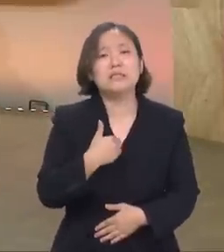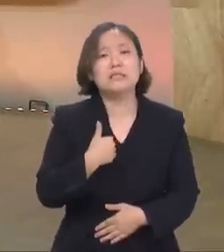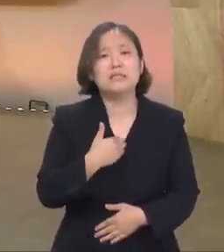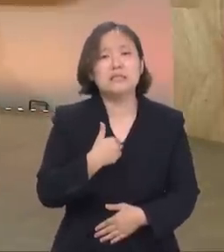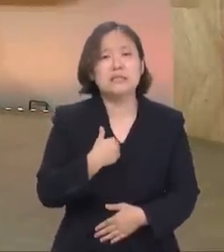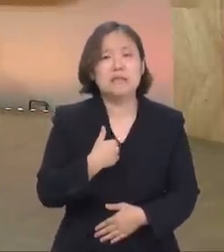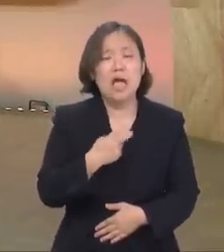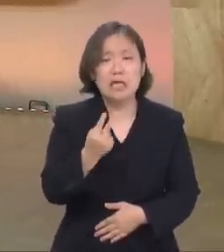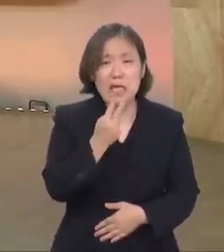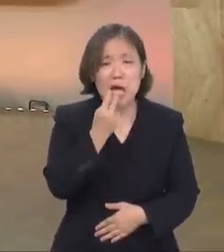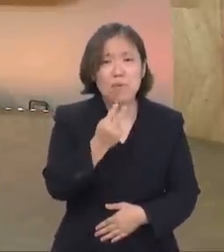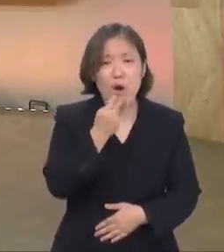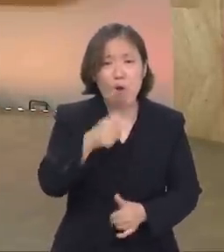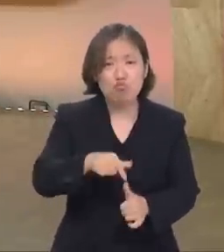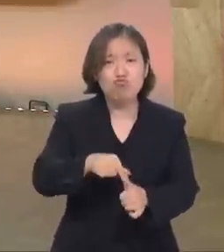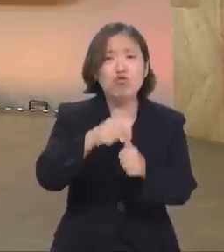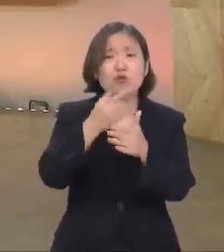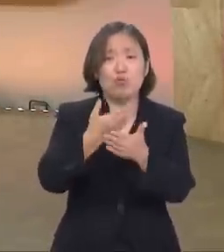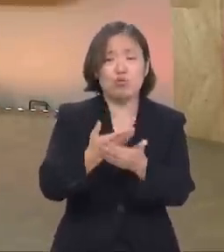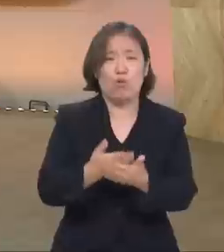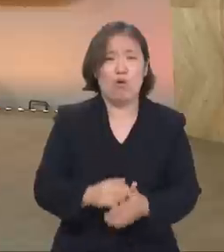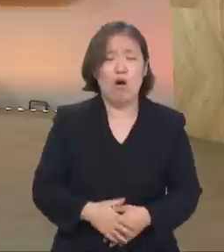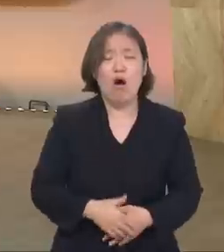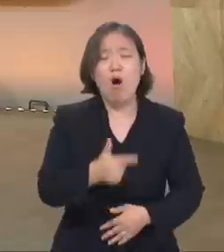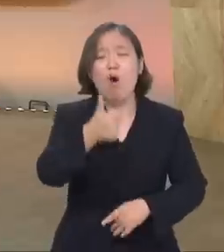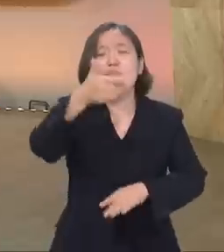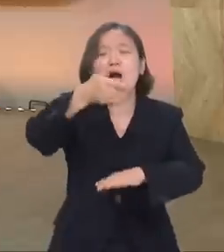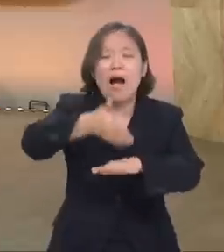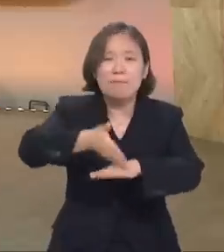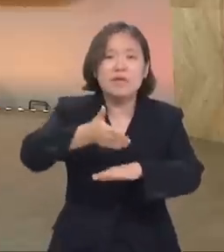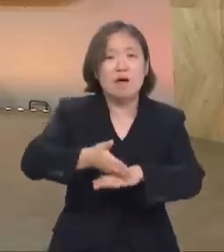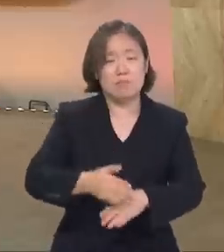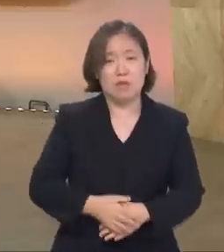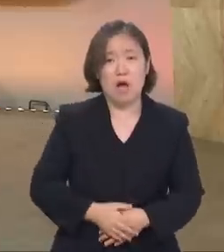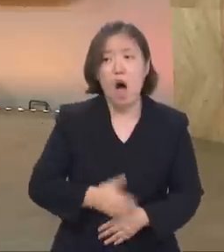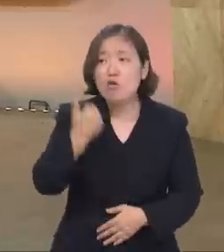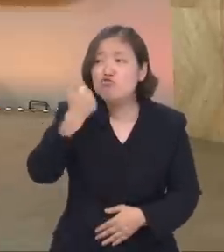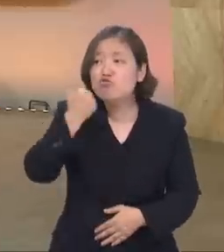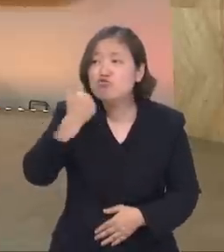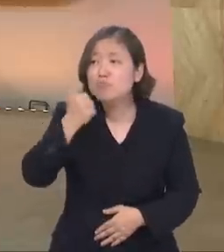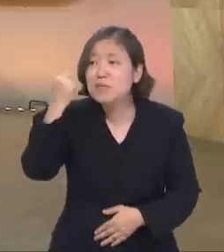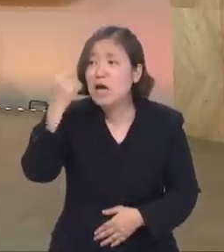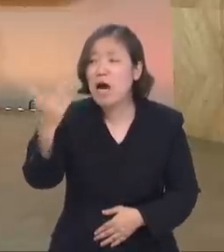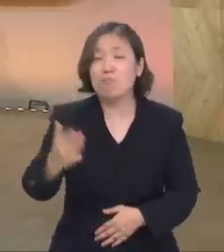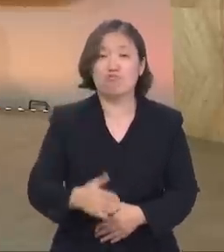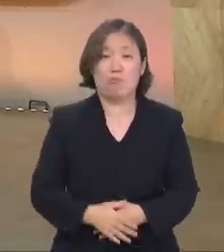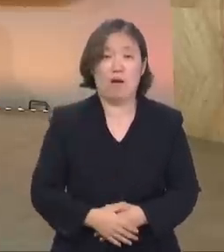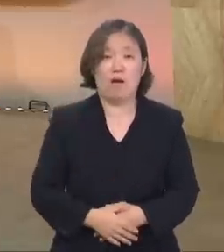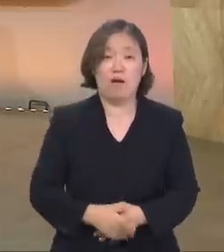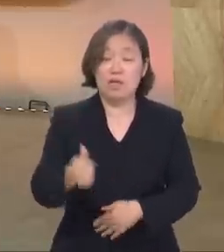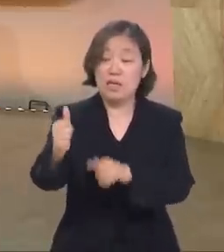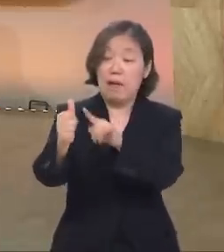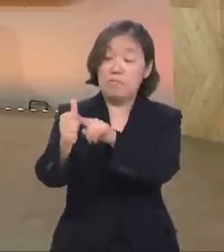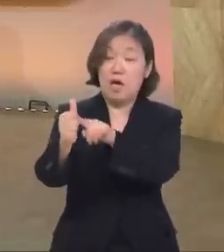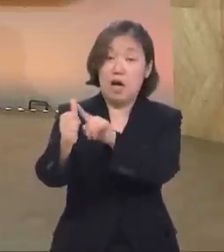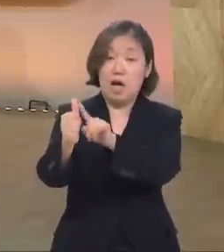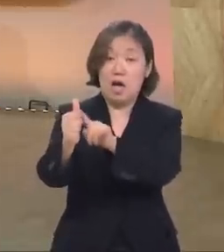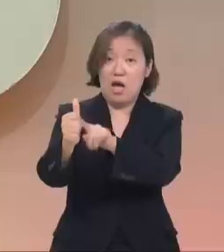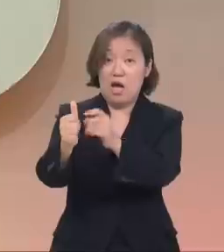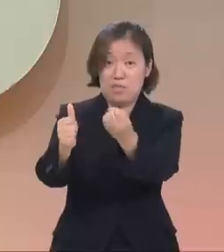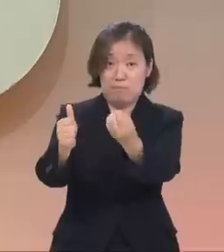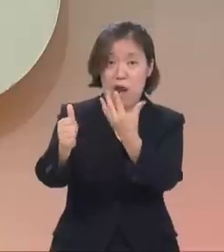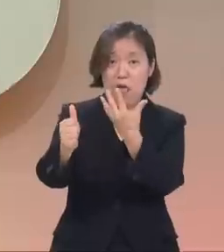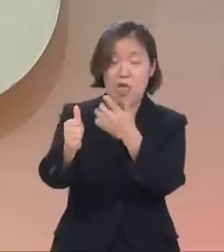생명의 은인입니다 어디서 오셨습니까 하니까 그 남자가 평온스님을 바라보면서